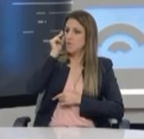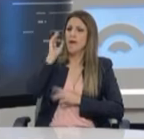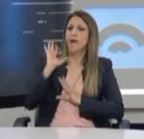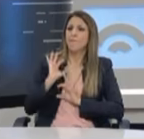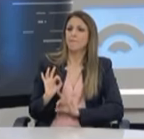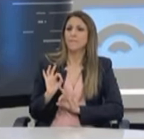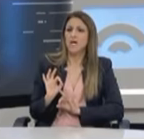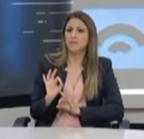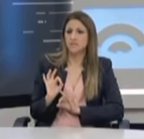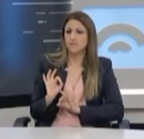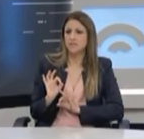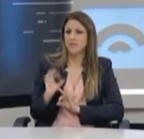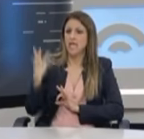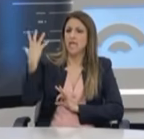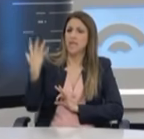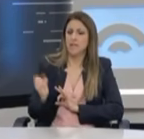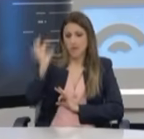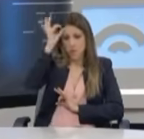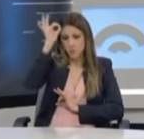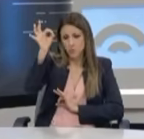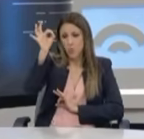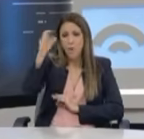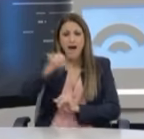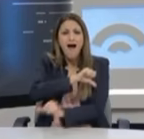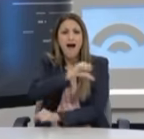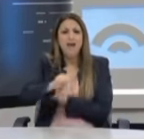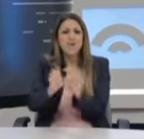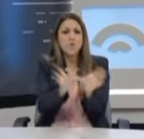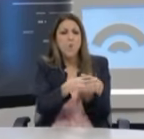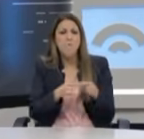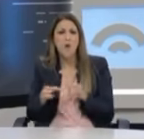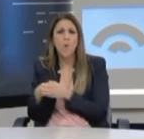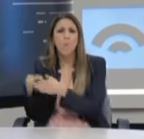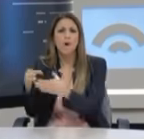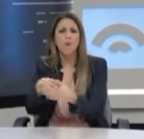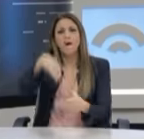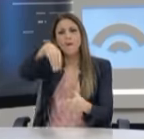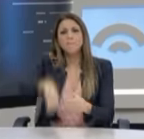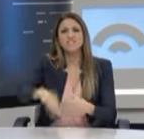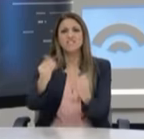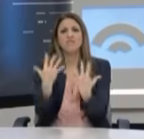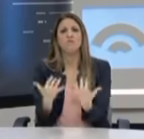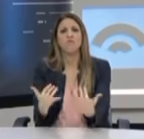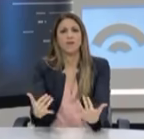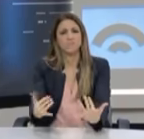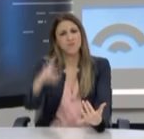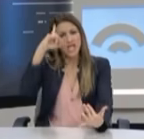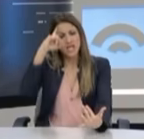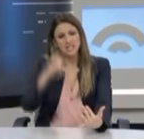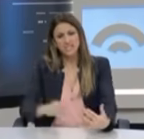καταλύτη για την αναδιάταξη του κομματικού σκηνικού. Και ενώ ο ΣΥΡΙΖΑ είναι